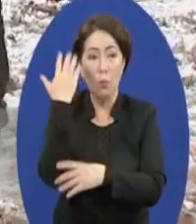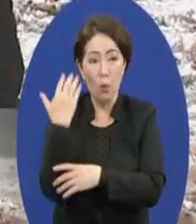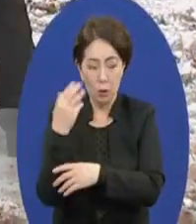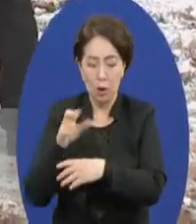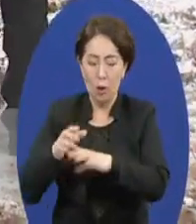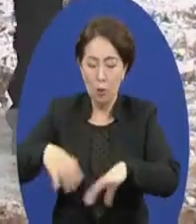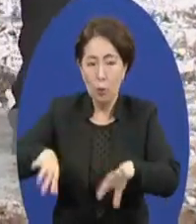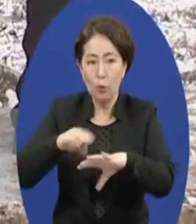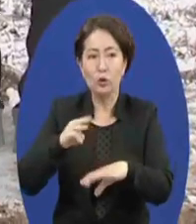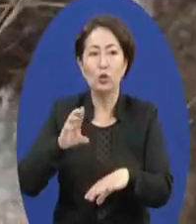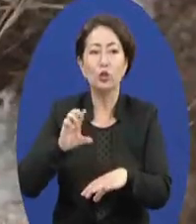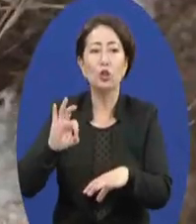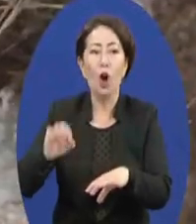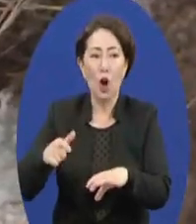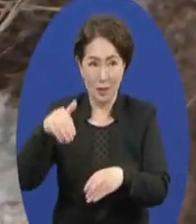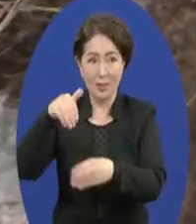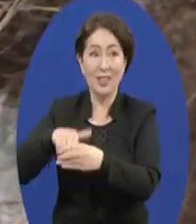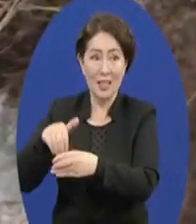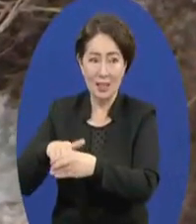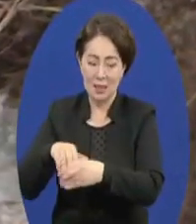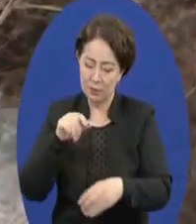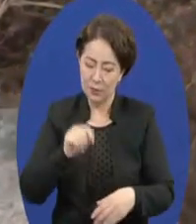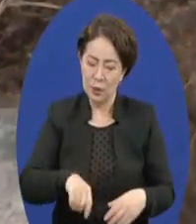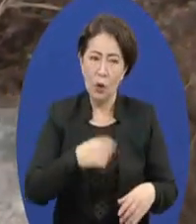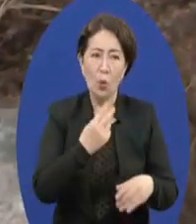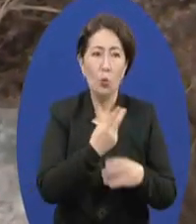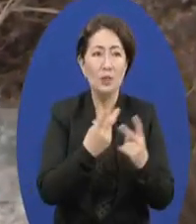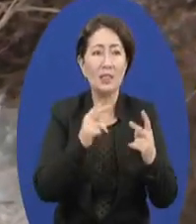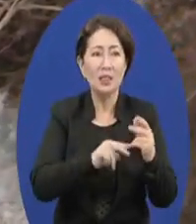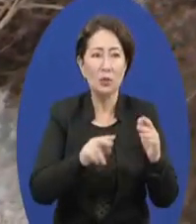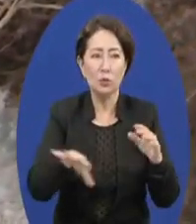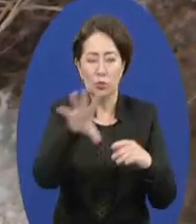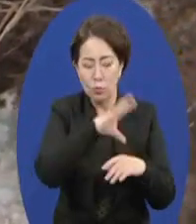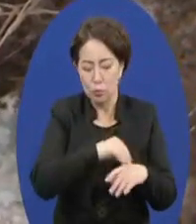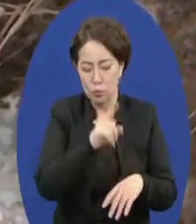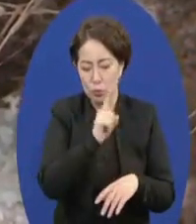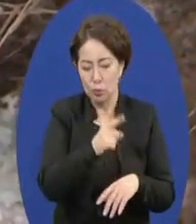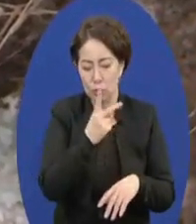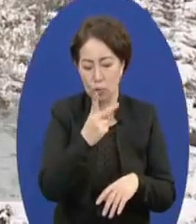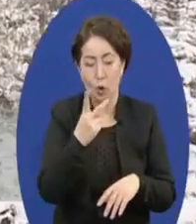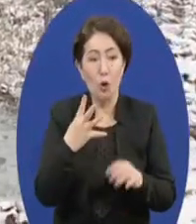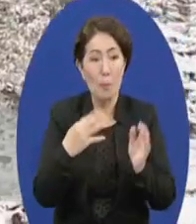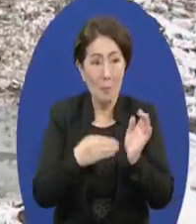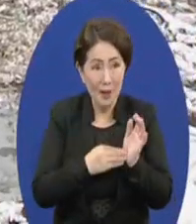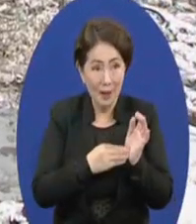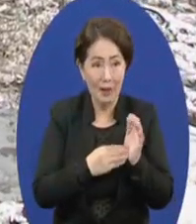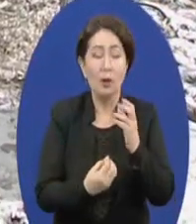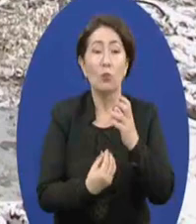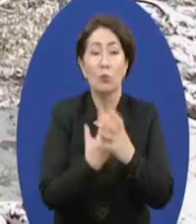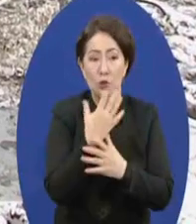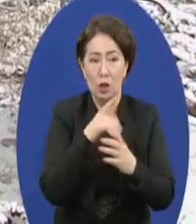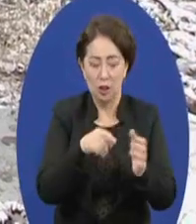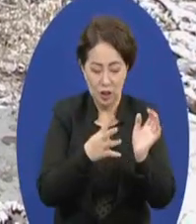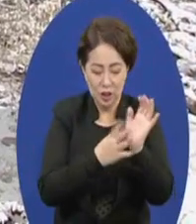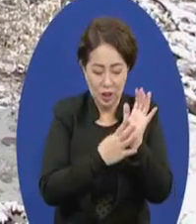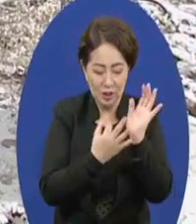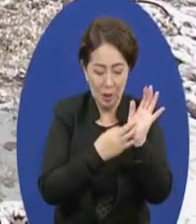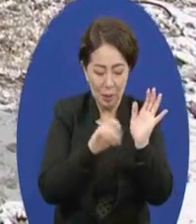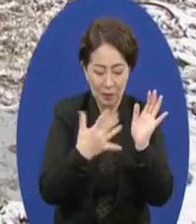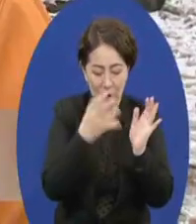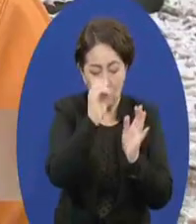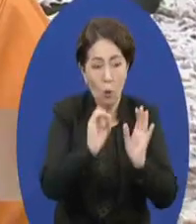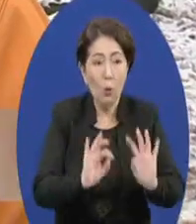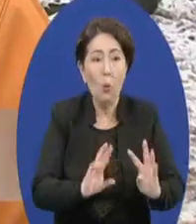байна. Харин үндэсний цэцэрлэг хүрээлэнд нийтдээ 142,000 мод бут сөөг бүртгэлтэйгээс 98.5% нь ургаж